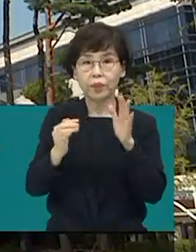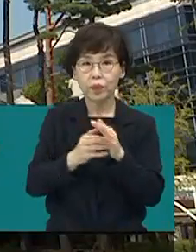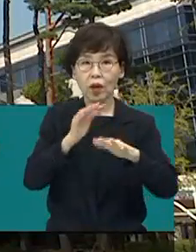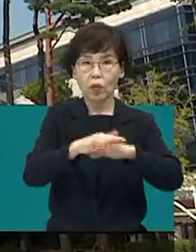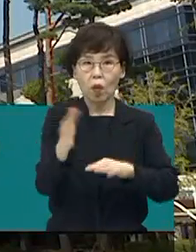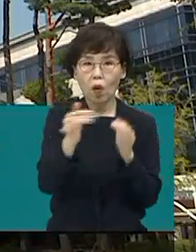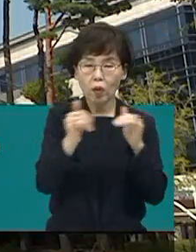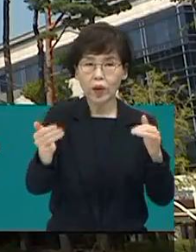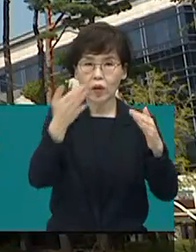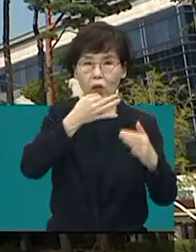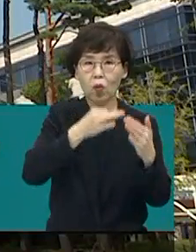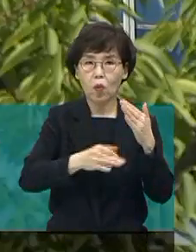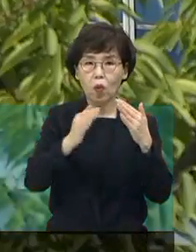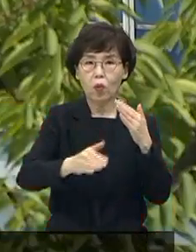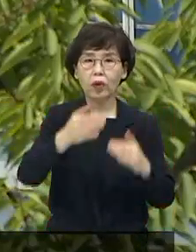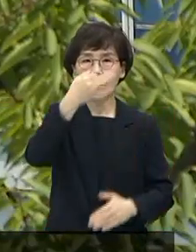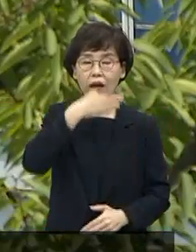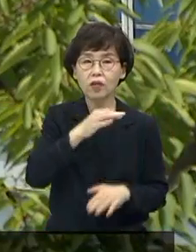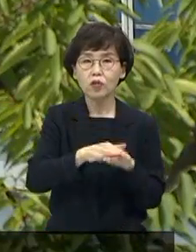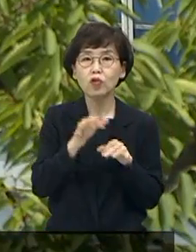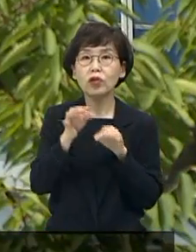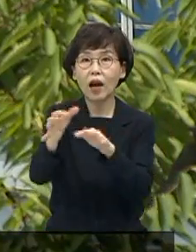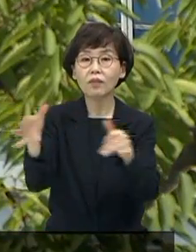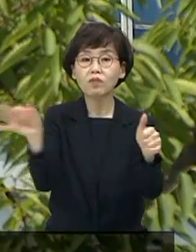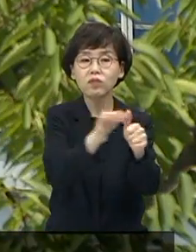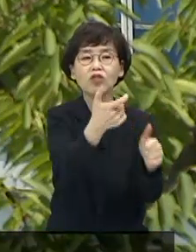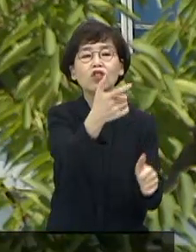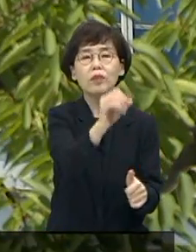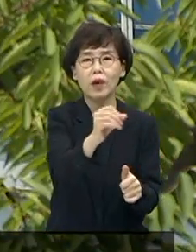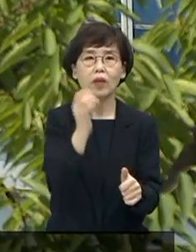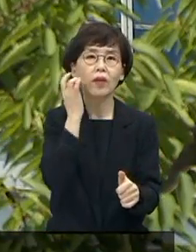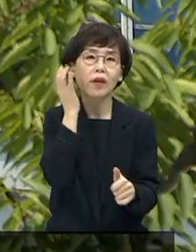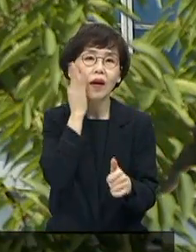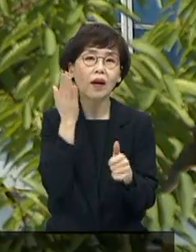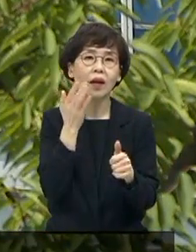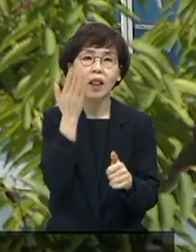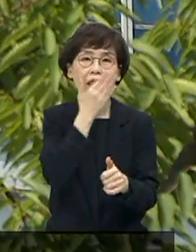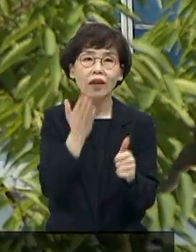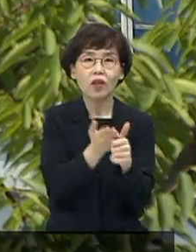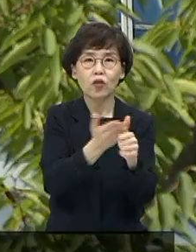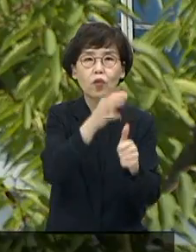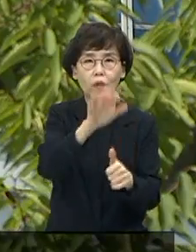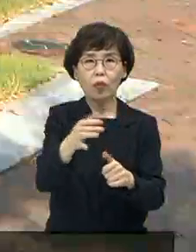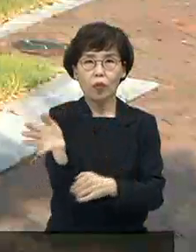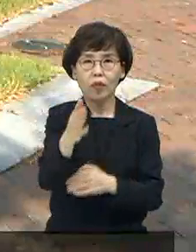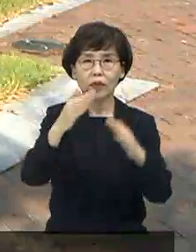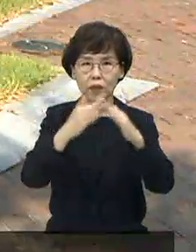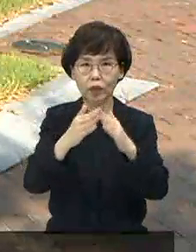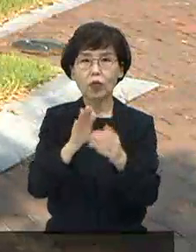농어민 공익 수당은 60만원으로 올해는 양봉 돈과 와 어가 에도 지급됩니다